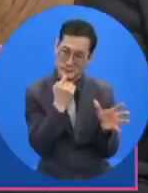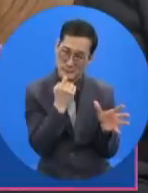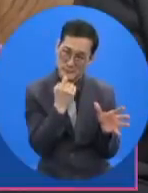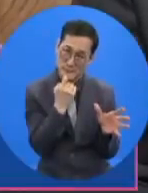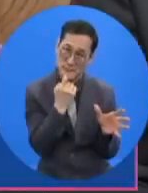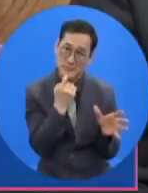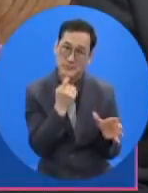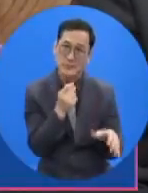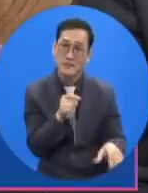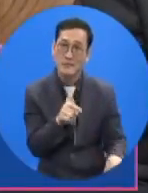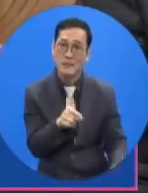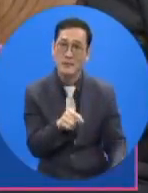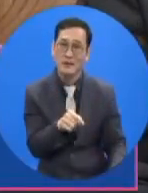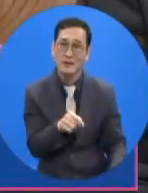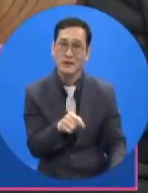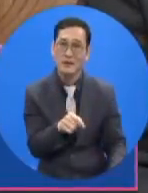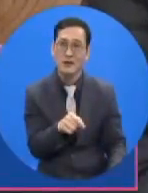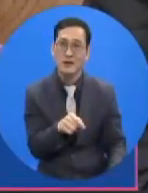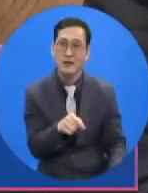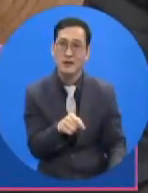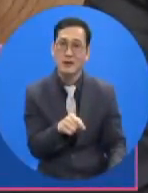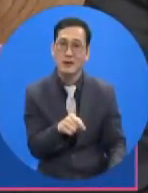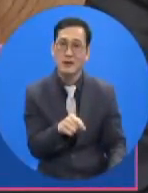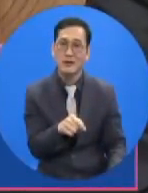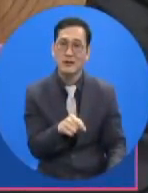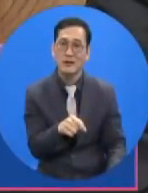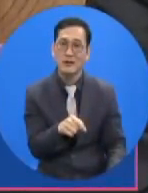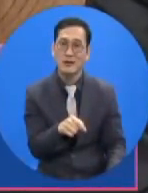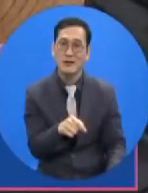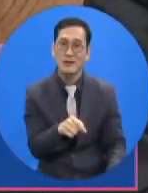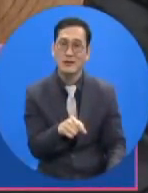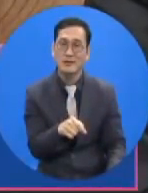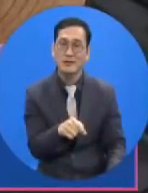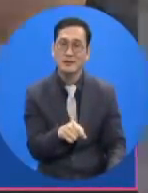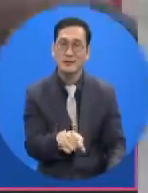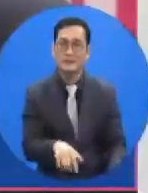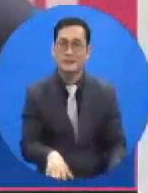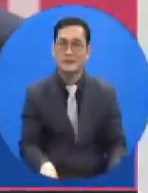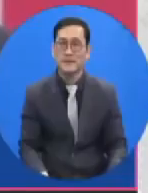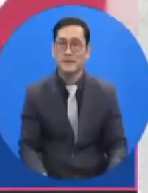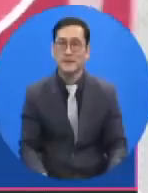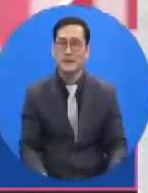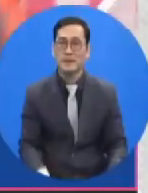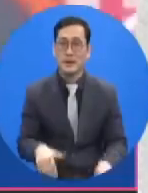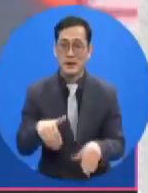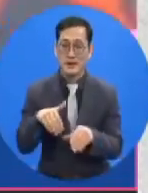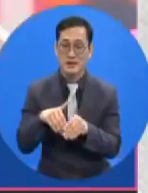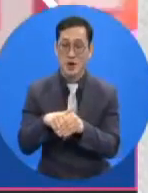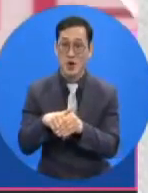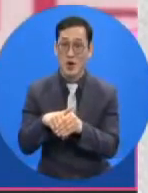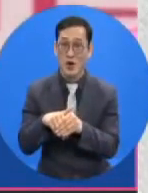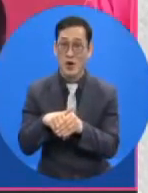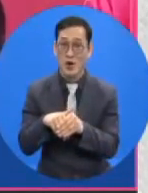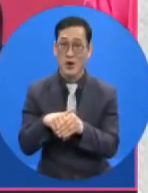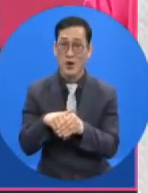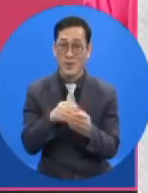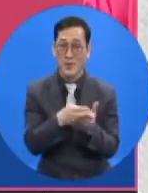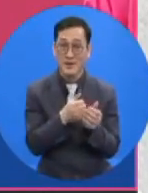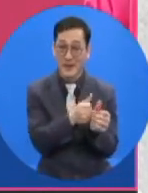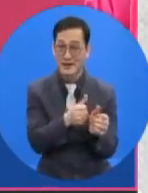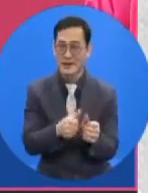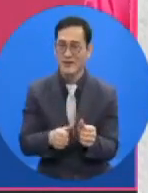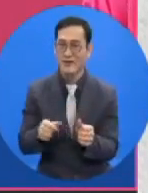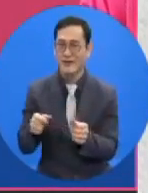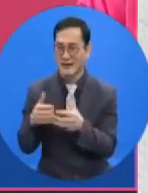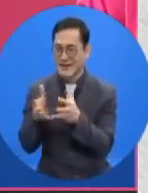때 어떤 가능성이 하나 있는 거예요. 지금 선거법이 이제 하나의 이제 빈틈 중에 하나인데. 당을 하나 만든 거예요, 졸지에. 한국경계당. 뭐